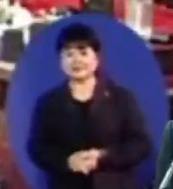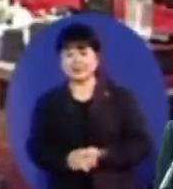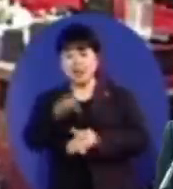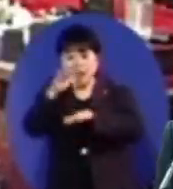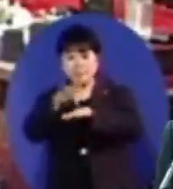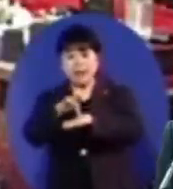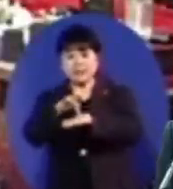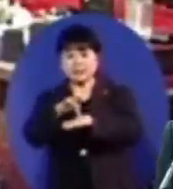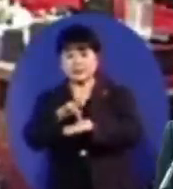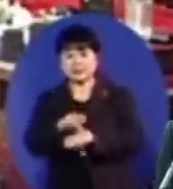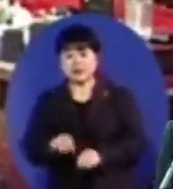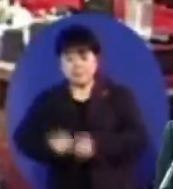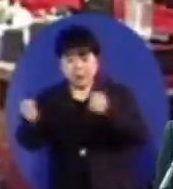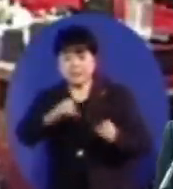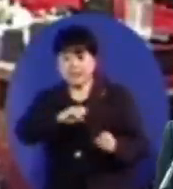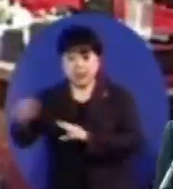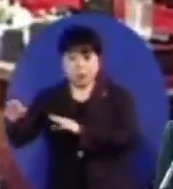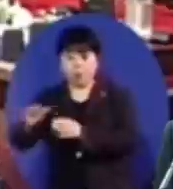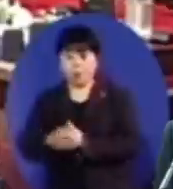마귀의 세력은 박살이 나도